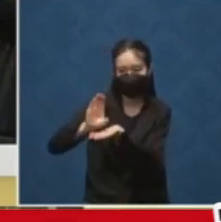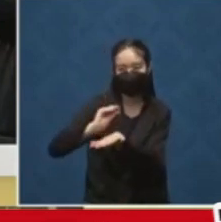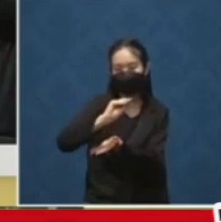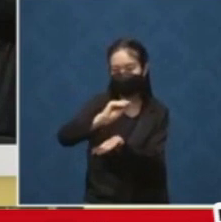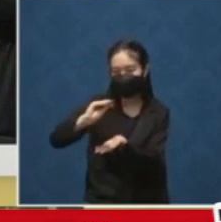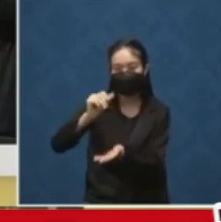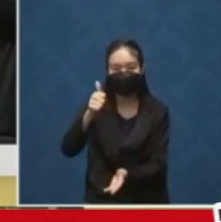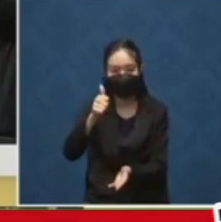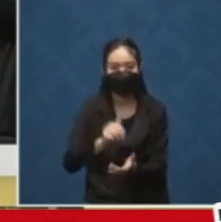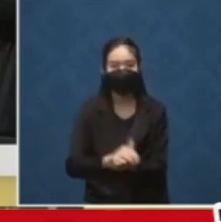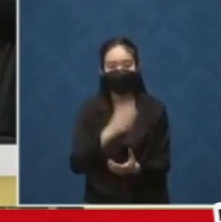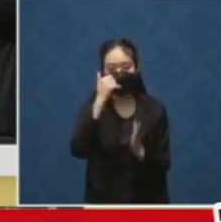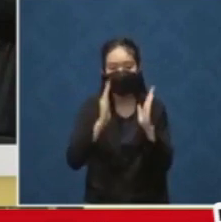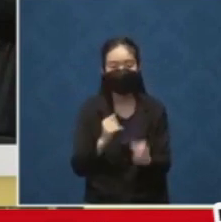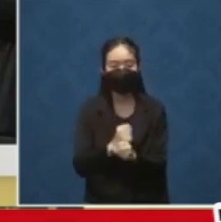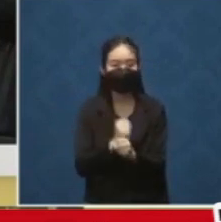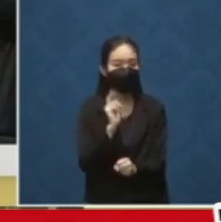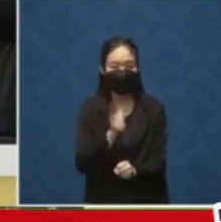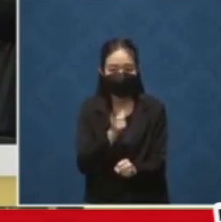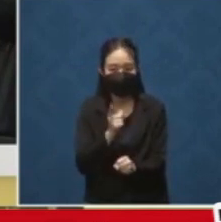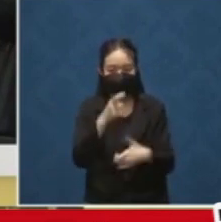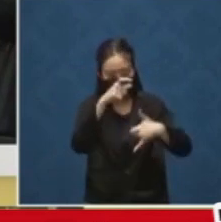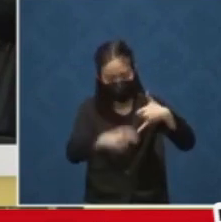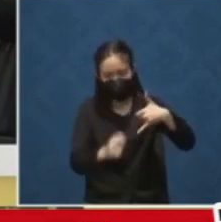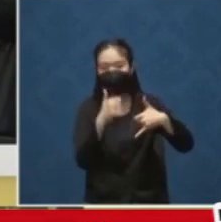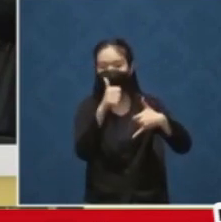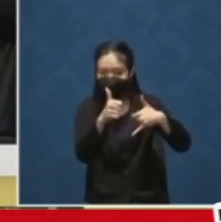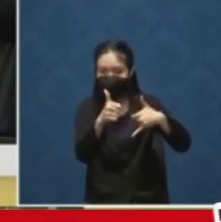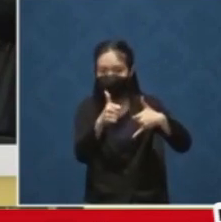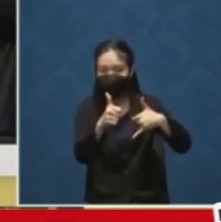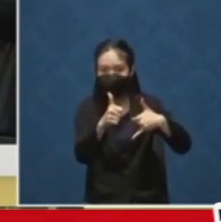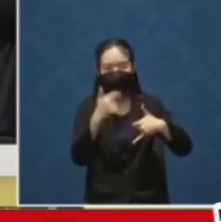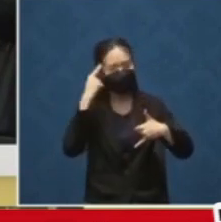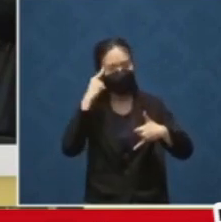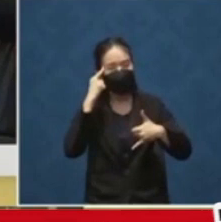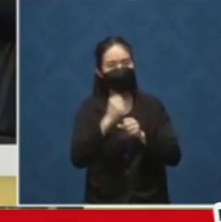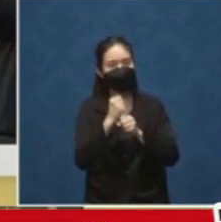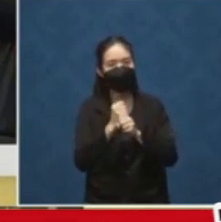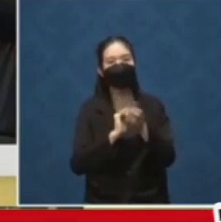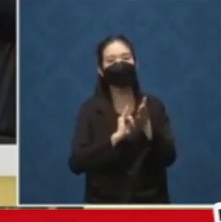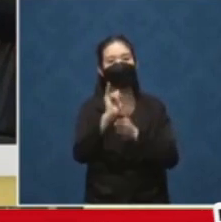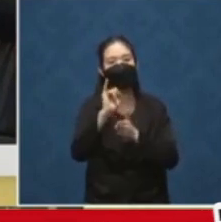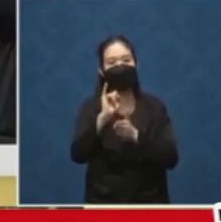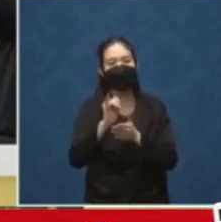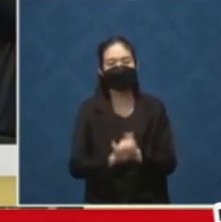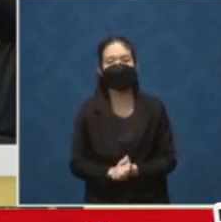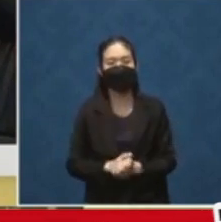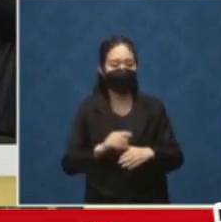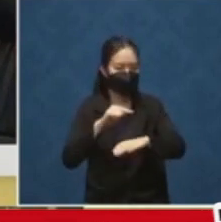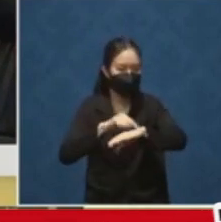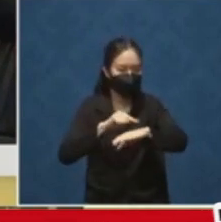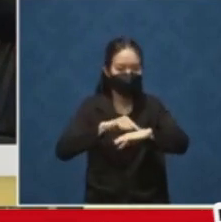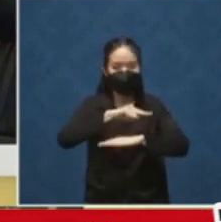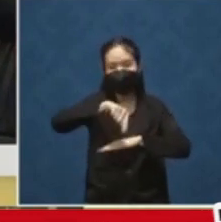ผมก็เชื่อว่าผู้แทนละสะดอน ไม่ใจดใจดำเพระตำรวจผู้ปฏิบาเขาจะไดมสักษีเขาอยู่ได้เดือนหน่เขาเข้าเวนสัก